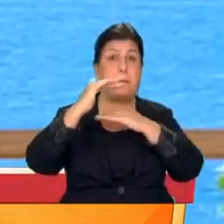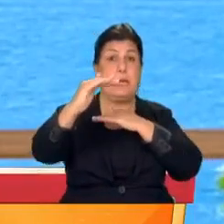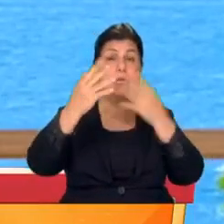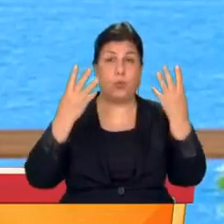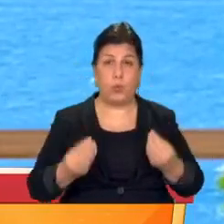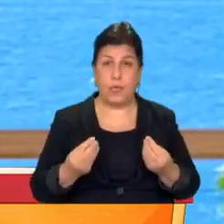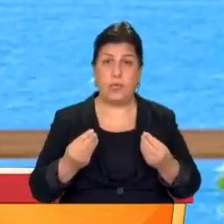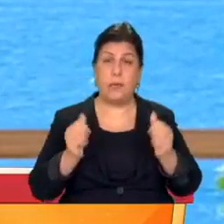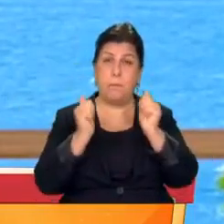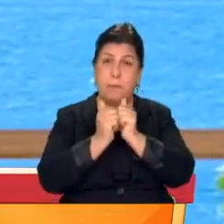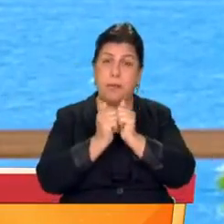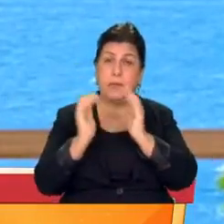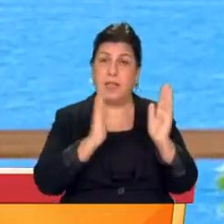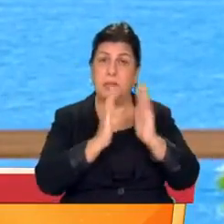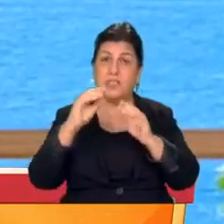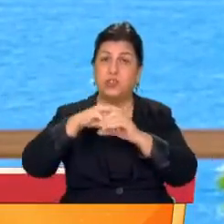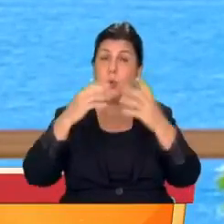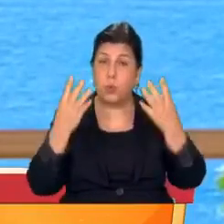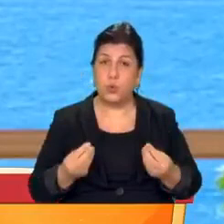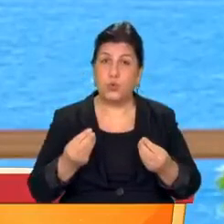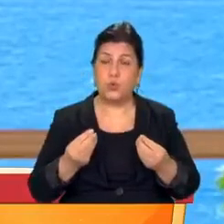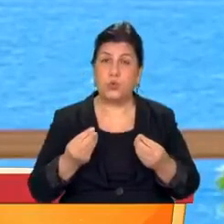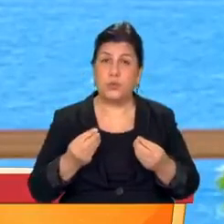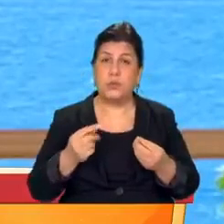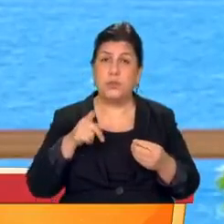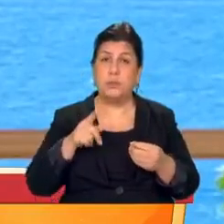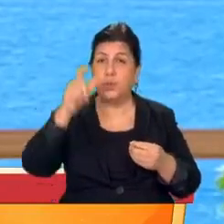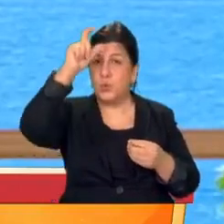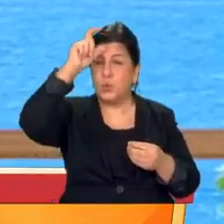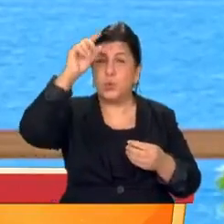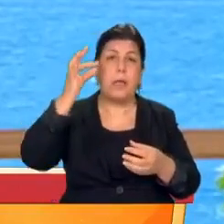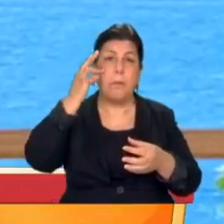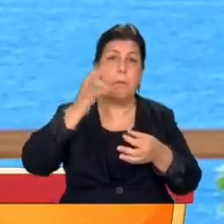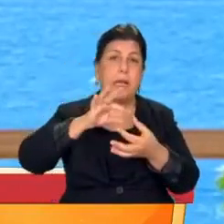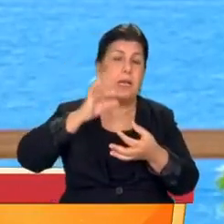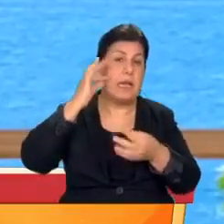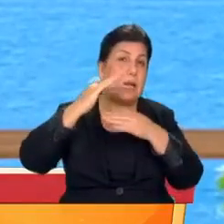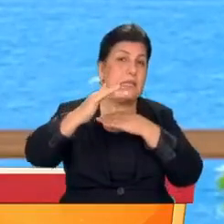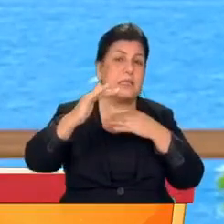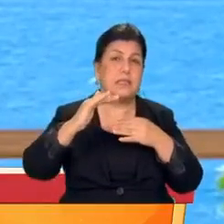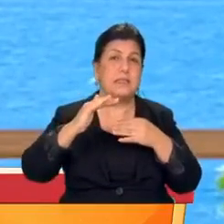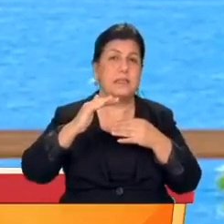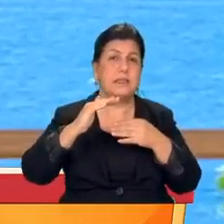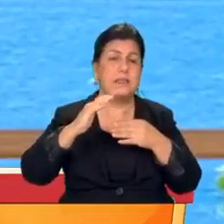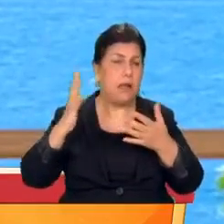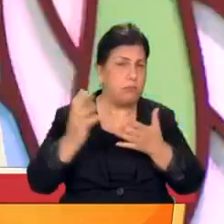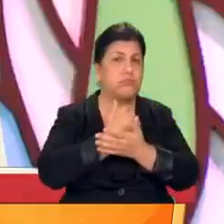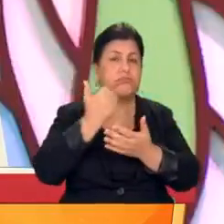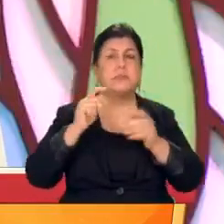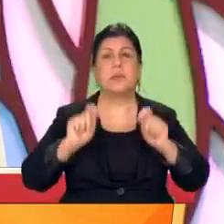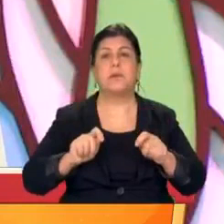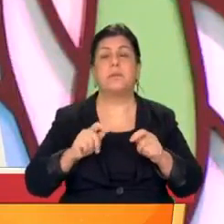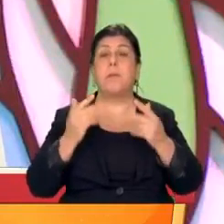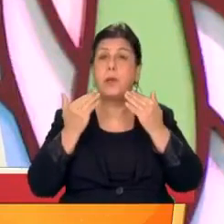olursak de bağlanıp bu milletin yapamayacağı bir şey yoktur Allah'ın izniyle inşallah İnşallah ama